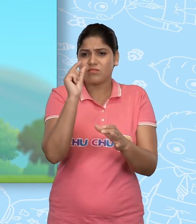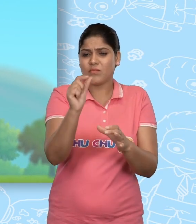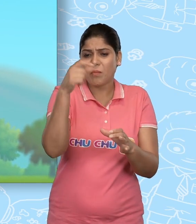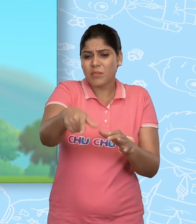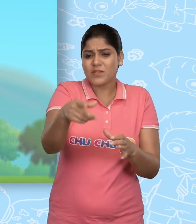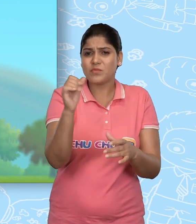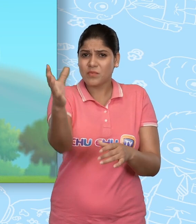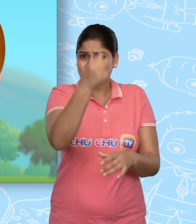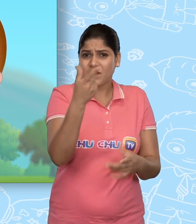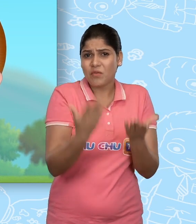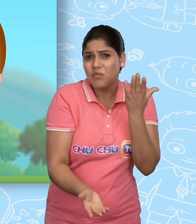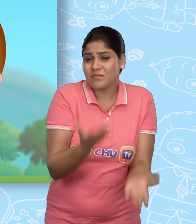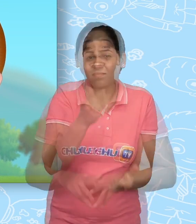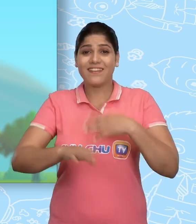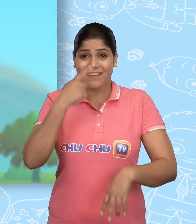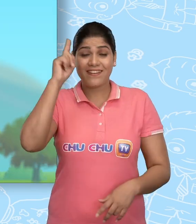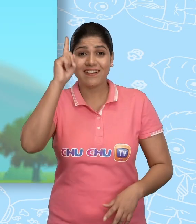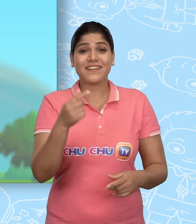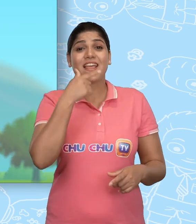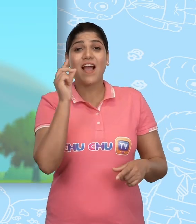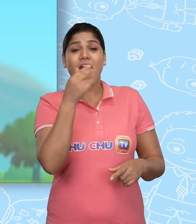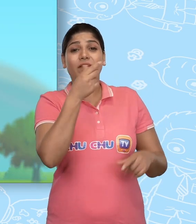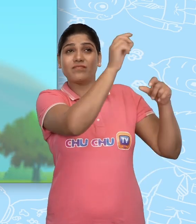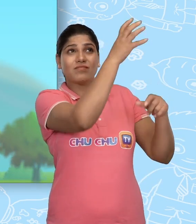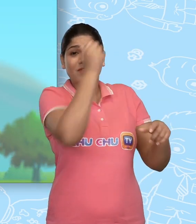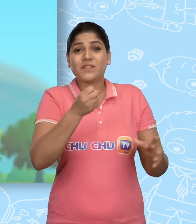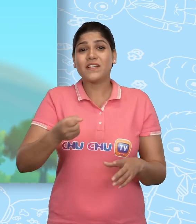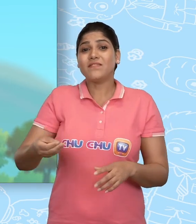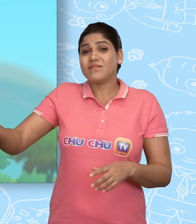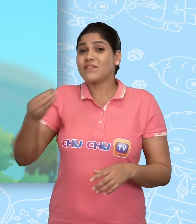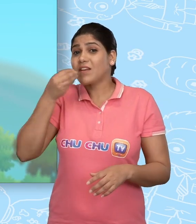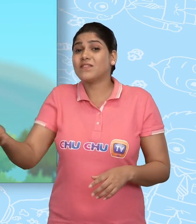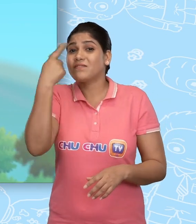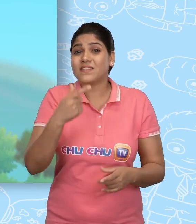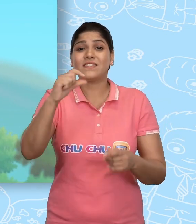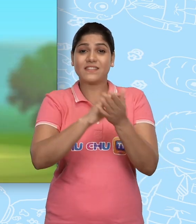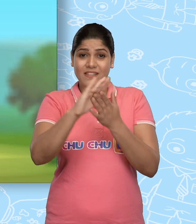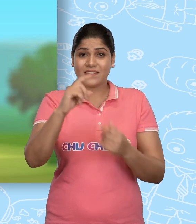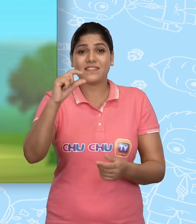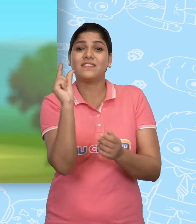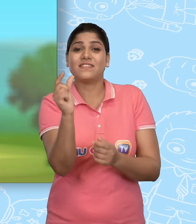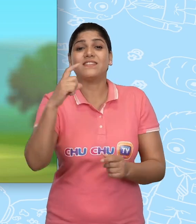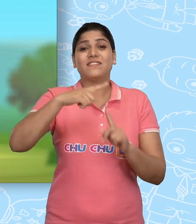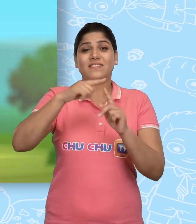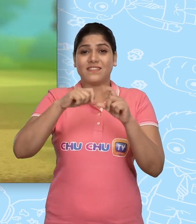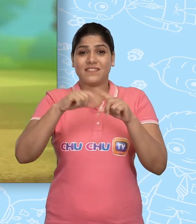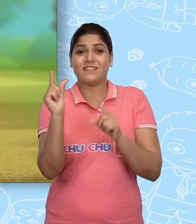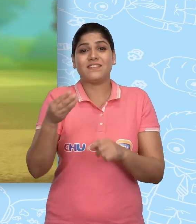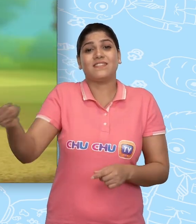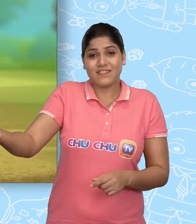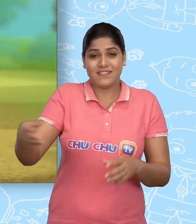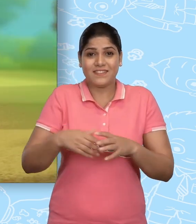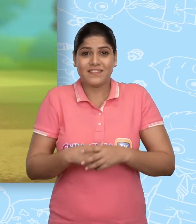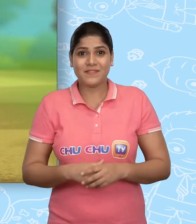ही किसी आड़ू में से आया होगा। फिर माँ ने कुछ आड़ू तोड़कर बेबी टाकू, चूचू और चाचा को